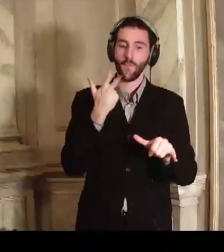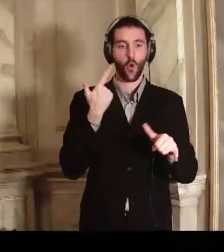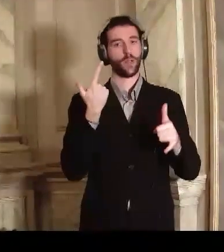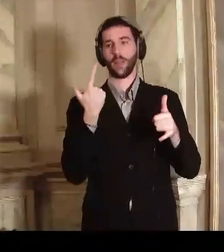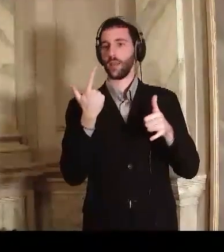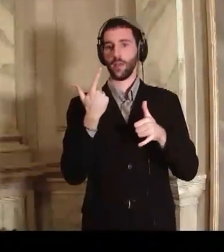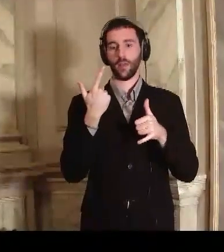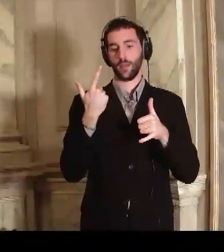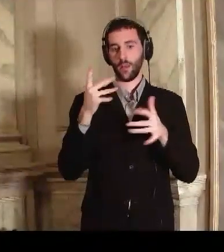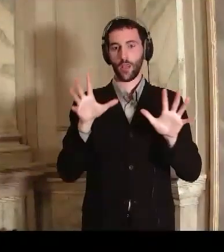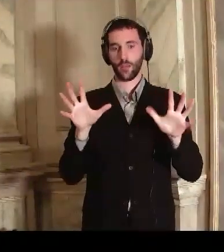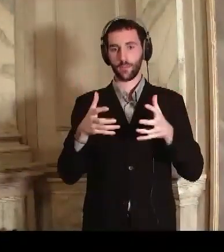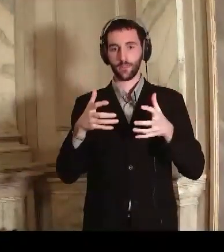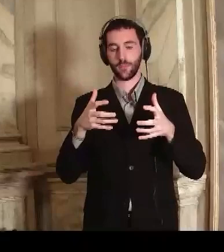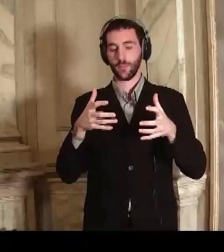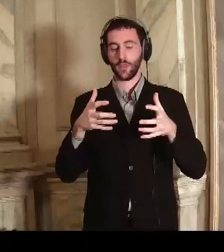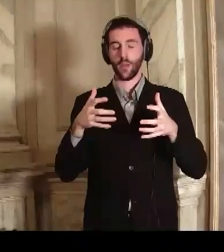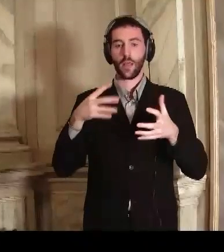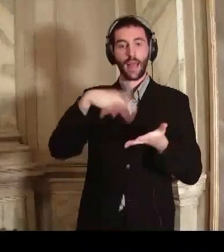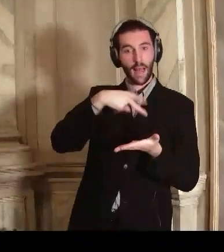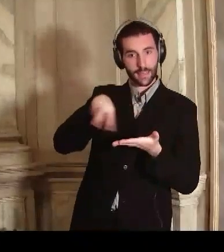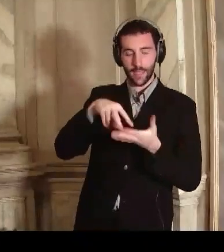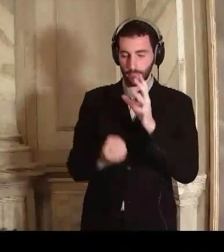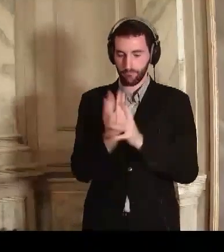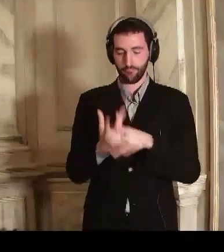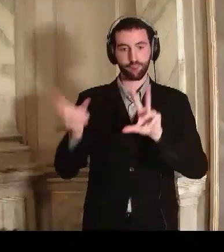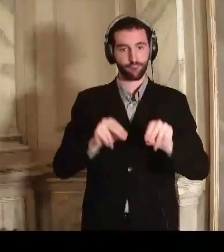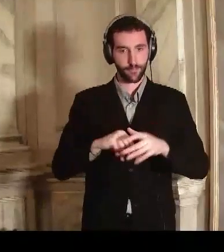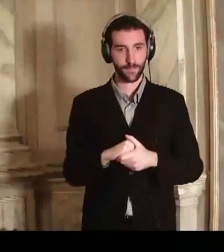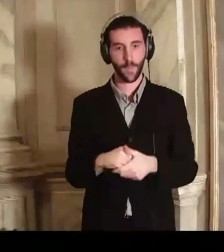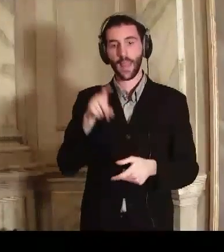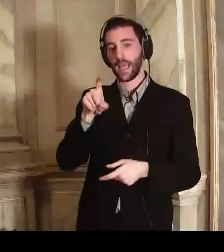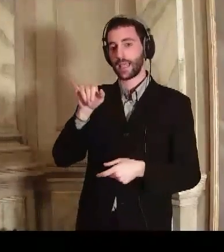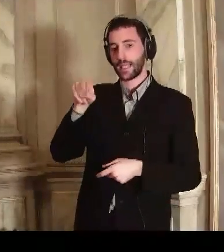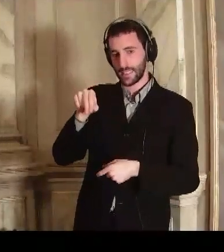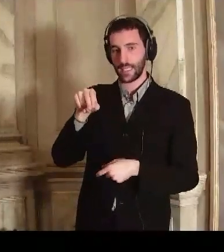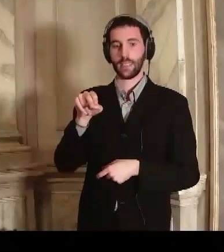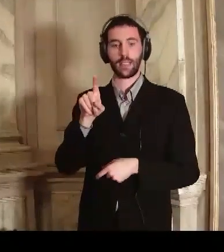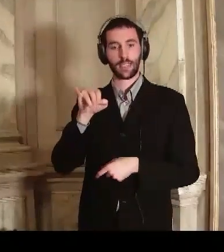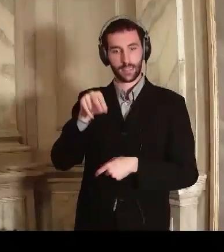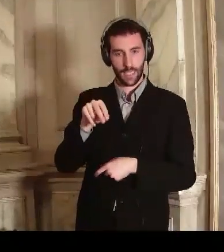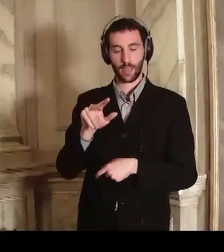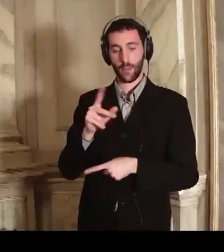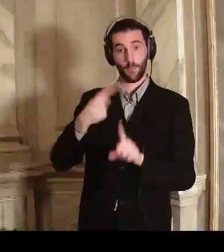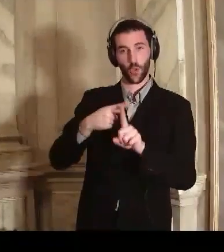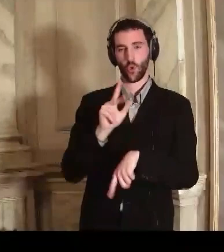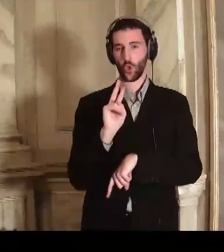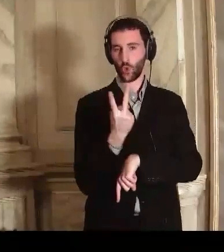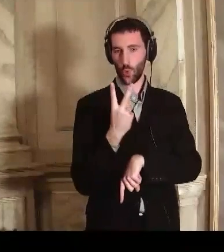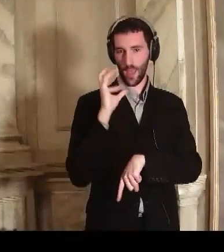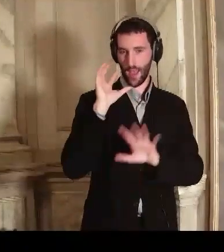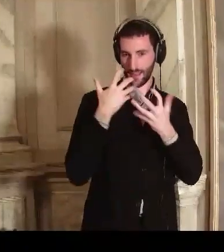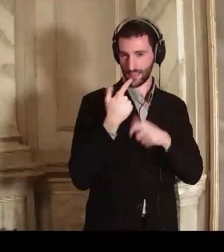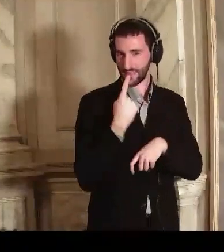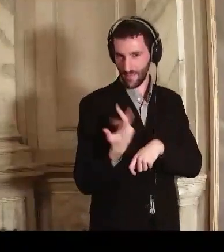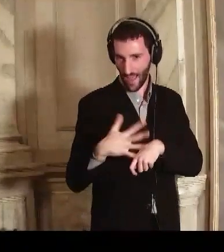dance constructions per conto del MoMA. Avere Shea Sheen, Simon Forti e William Forsythe a Biennale College 2023